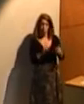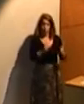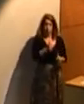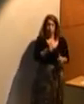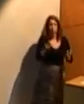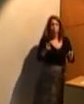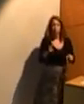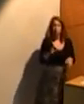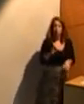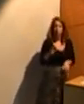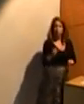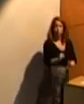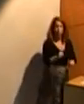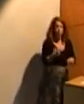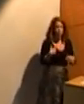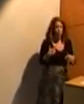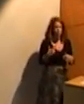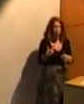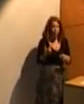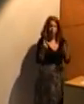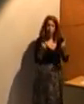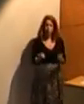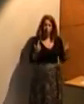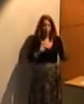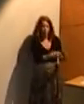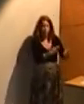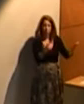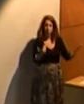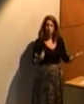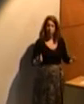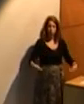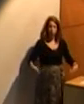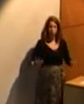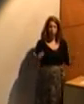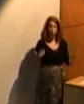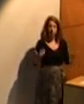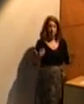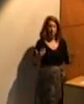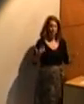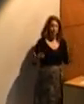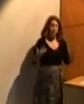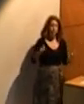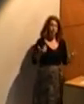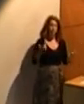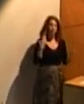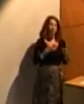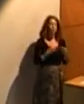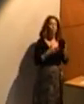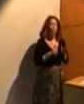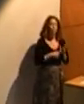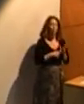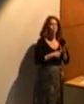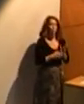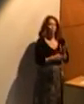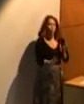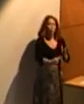financier et ça je crois que ça demande beaucoup de prudence et même si je sais